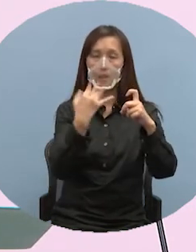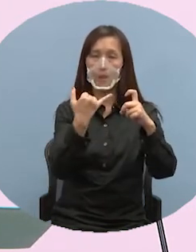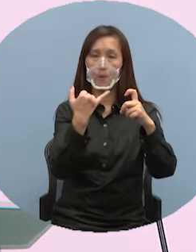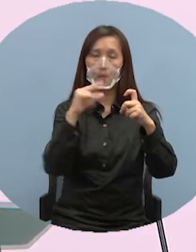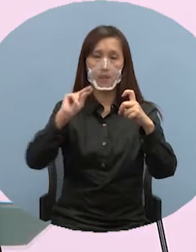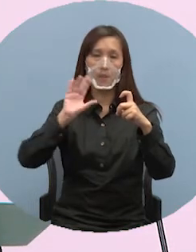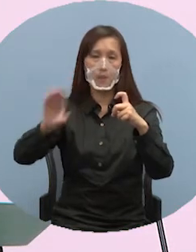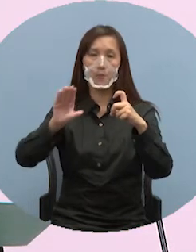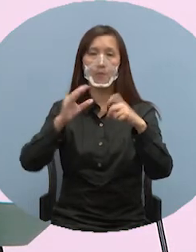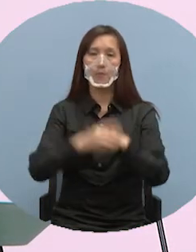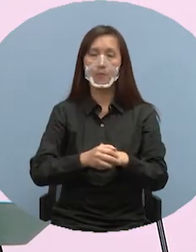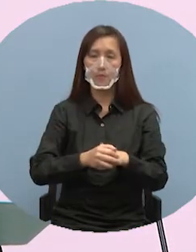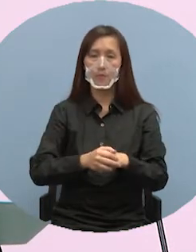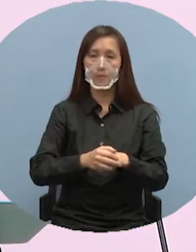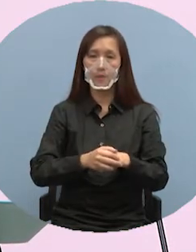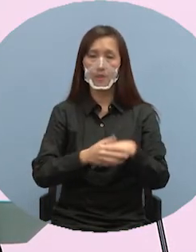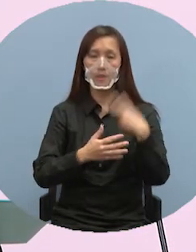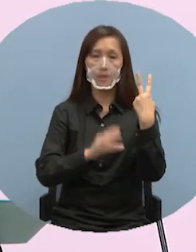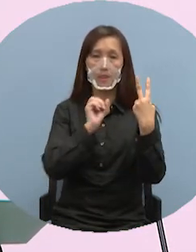9467億元，預計在